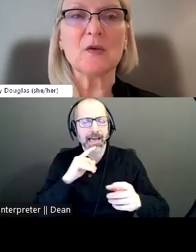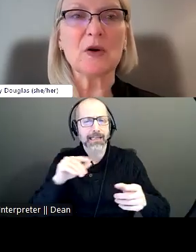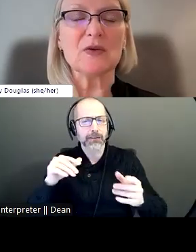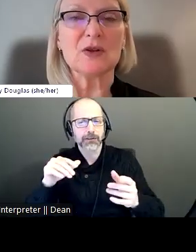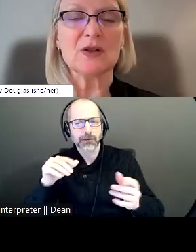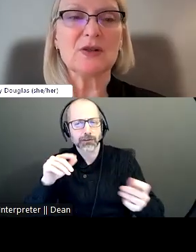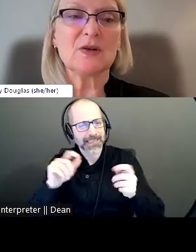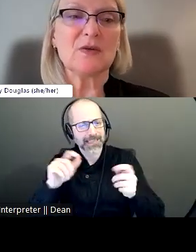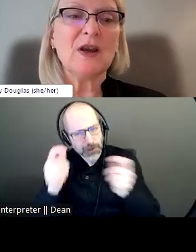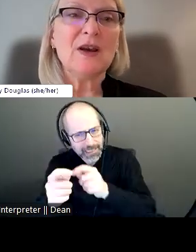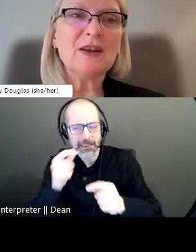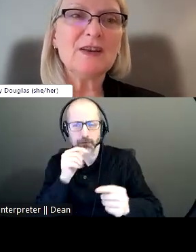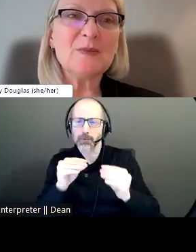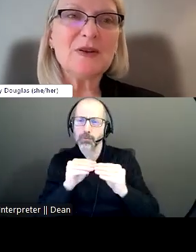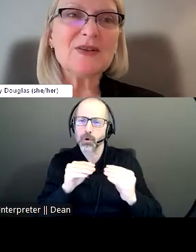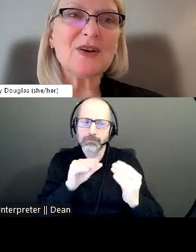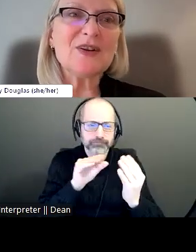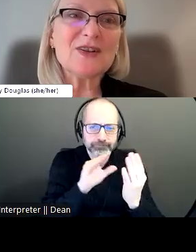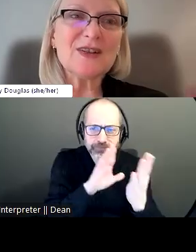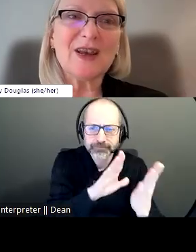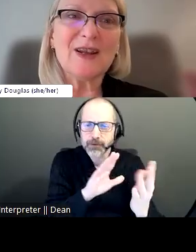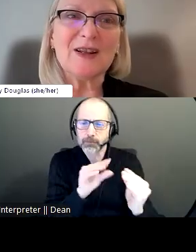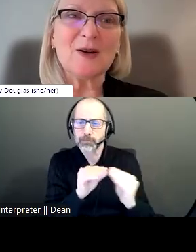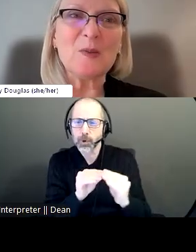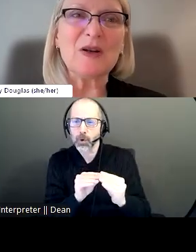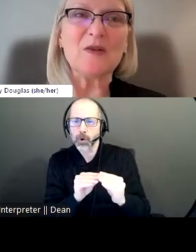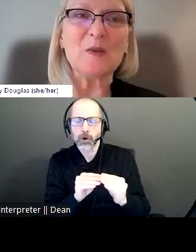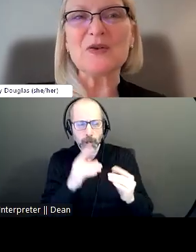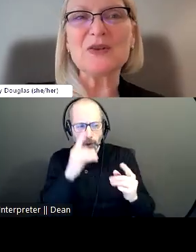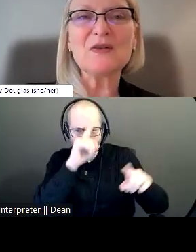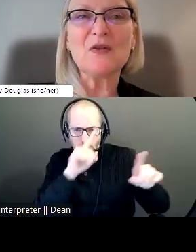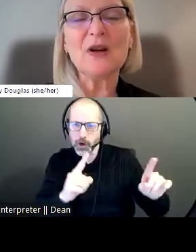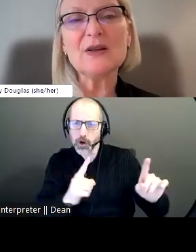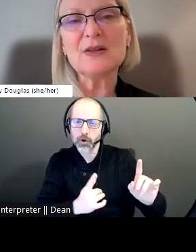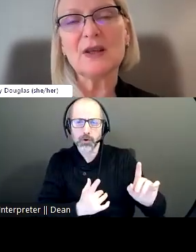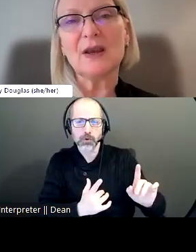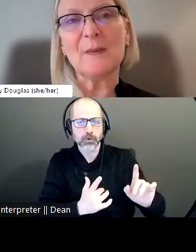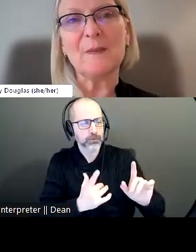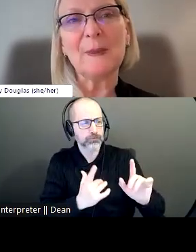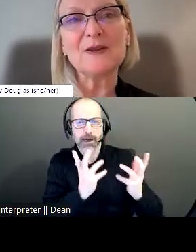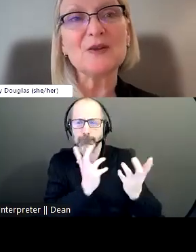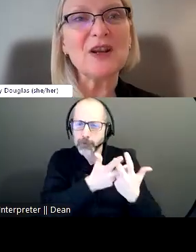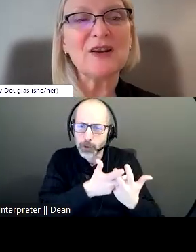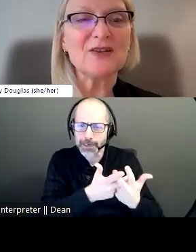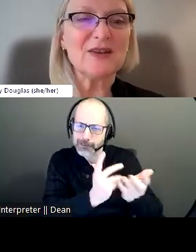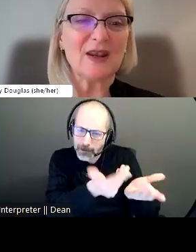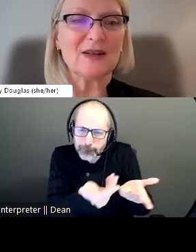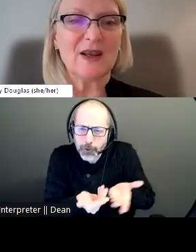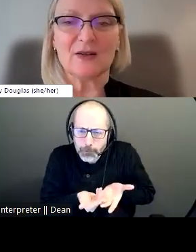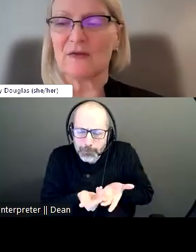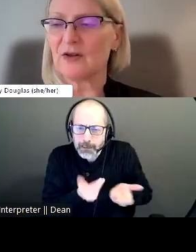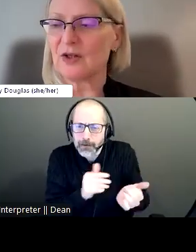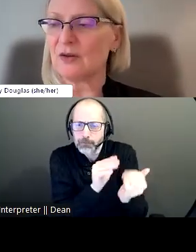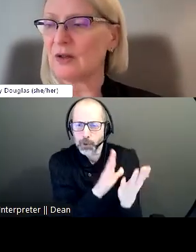concevoir et donc comment donc entrer dans le détail de